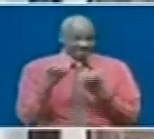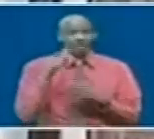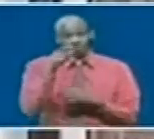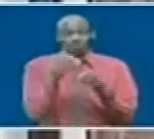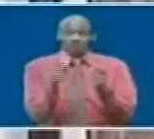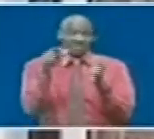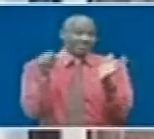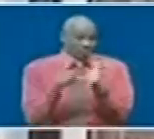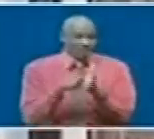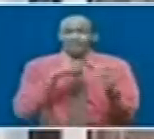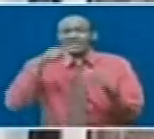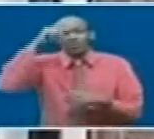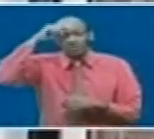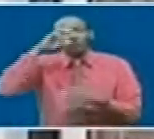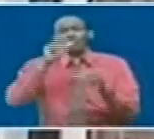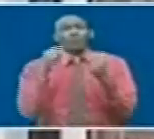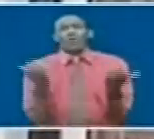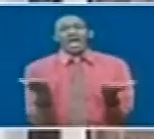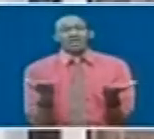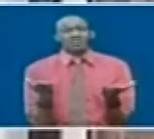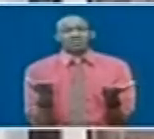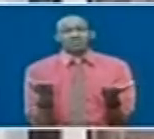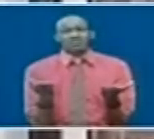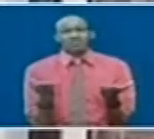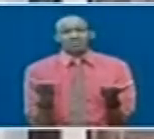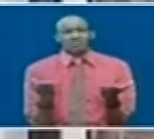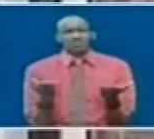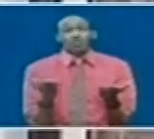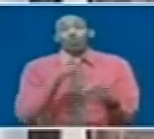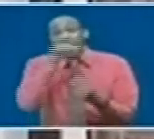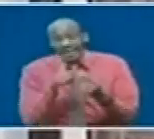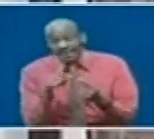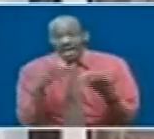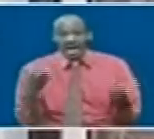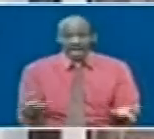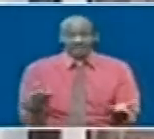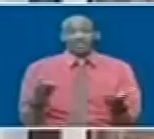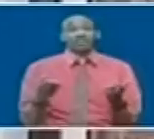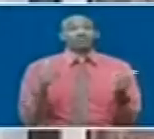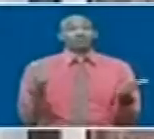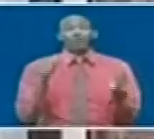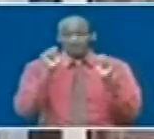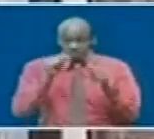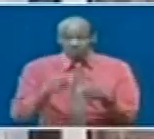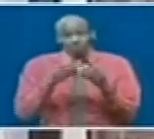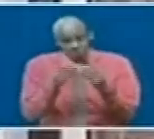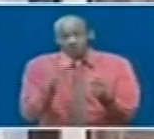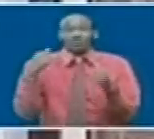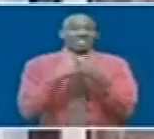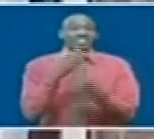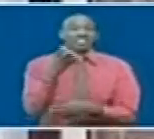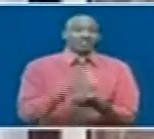mwafaka, lakini hekima hiyo itatoka kwa nani, lini na wapi ili kukabili changamoto